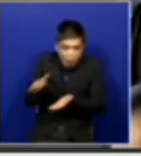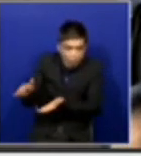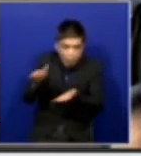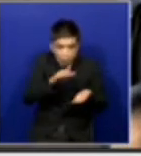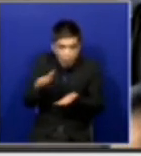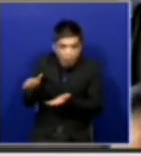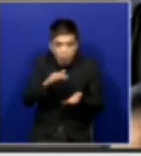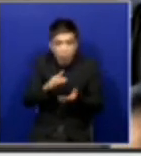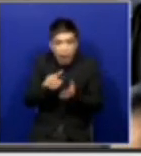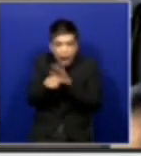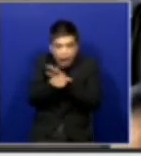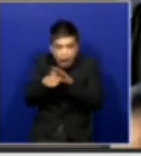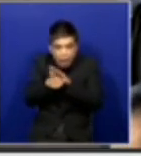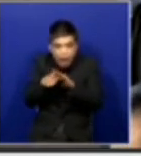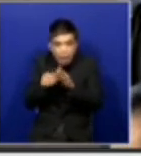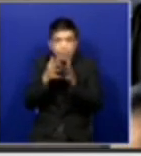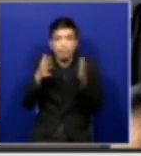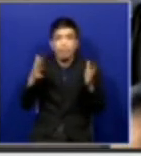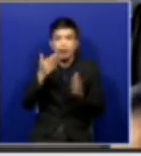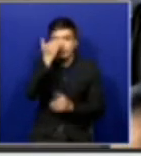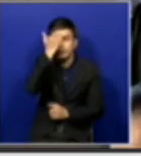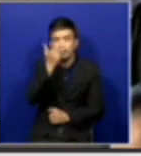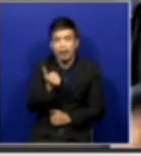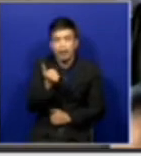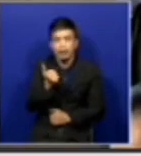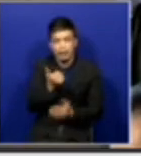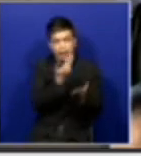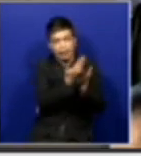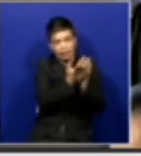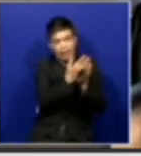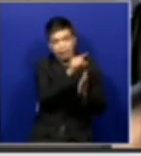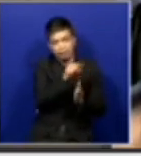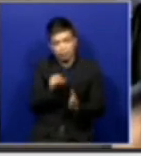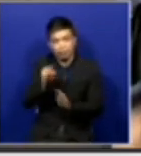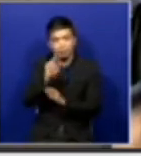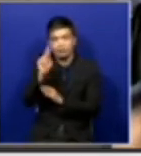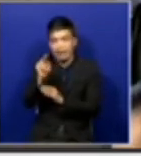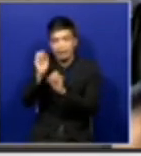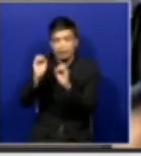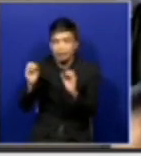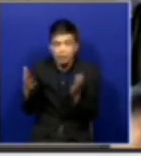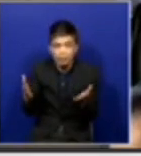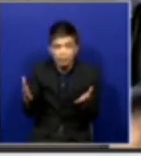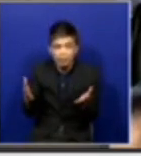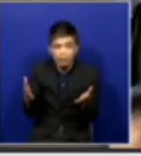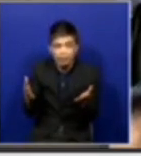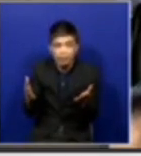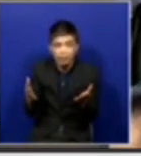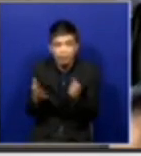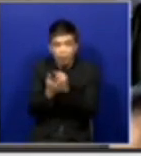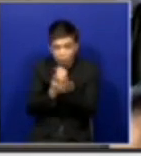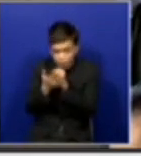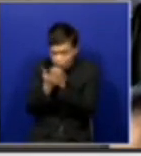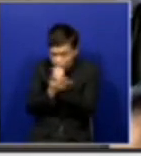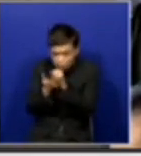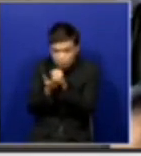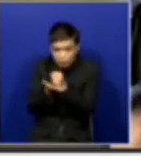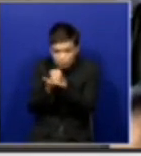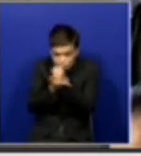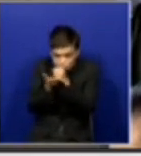งบประมาณจะไปใช้สิ่งเหล่านี้ไหมก็ไม่ได้ใช้เพราะว่าเรื่องยาเสพติดมันไม่ใช่เรื่